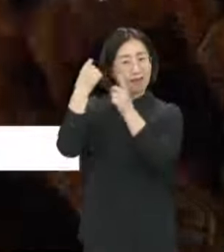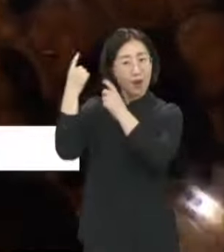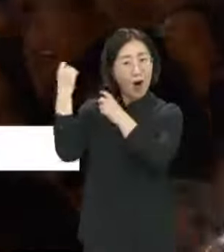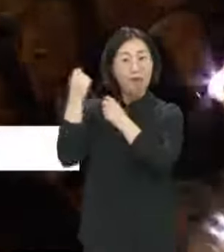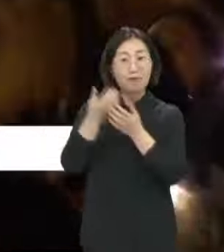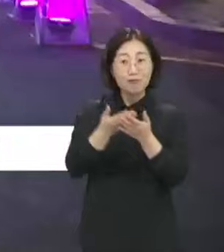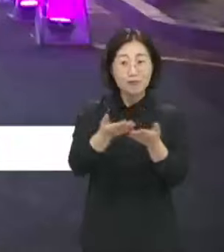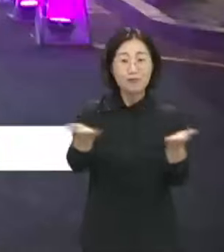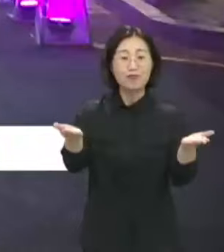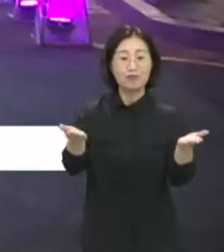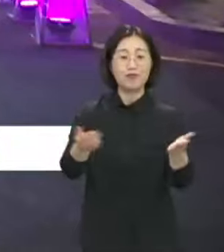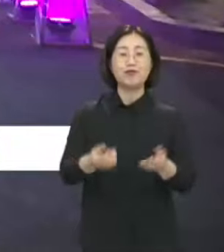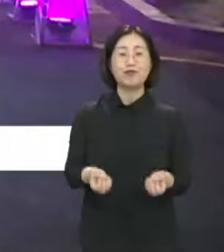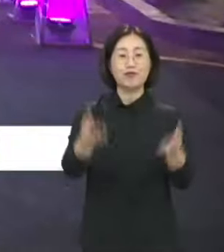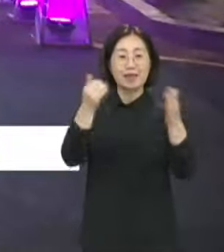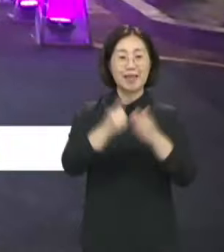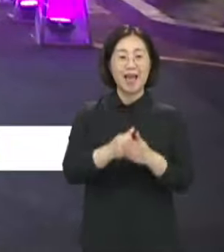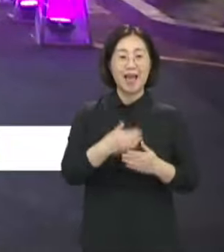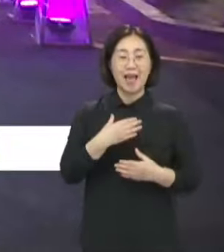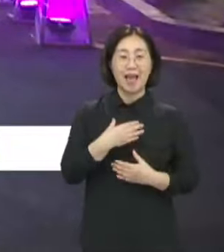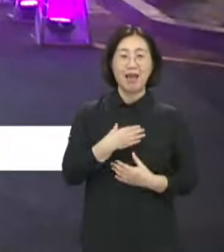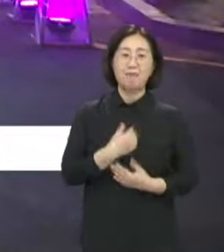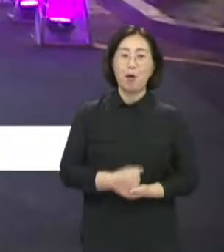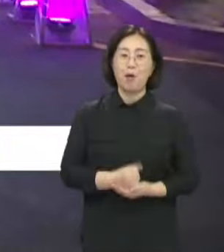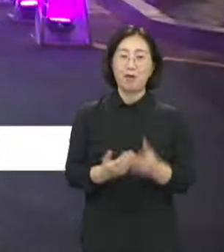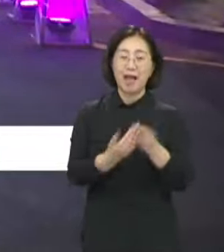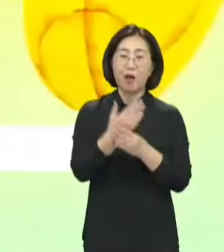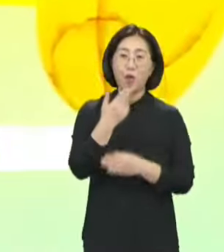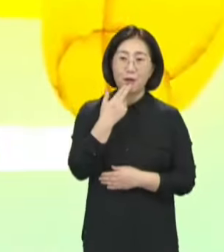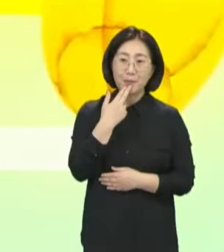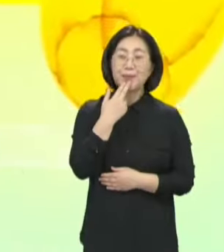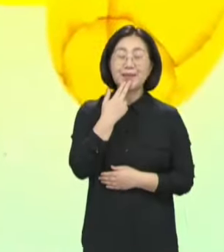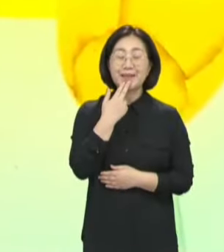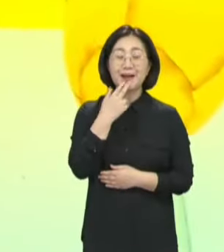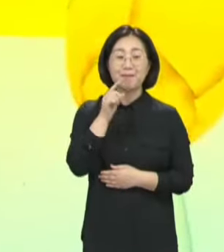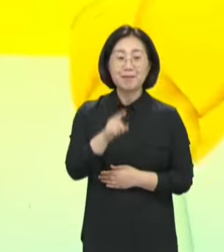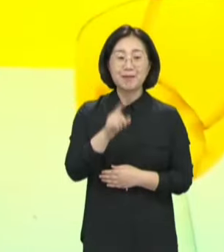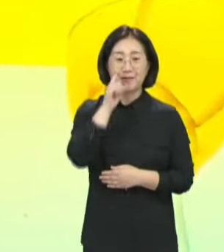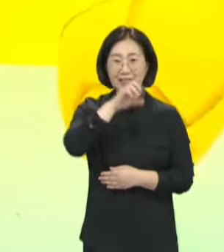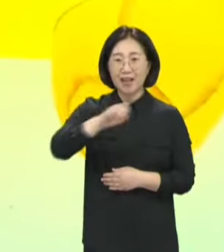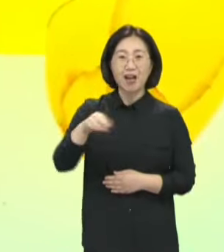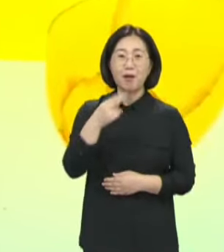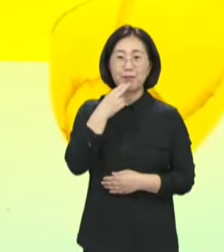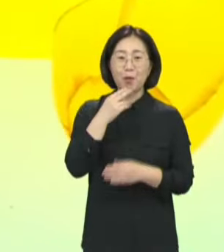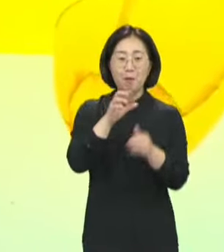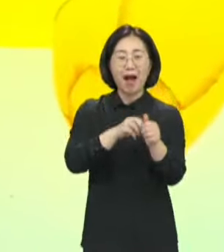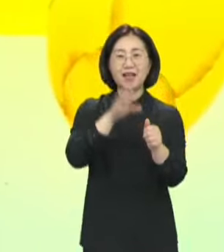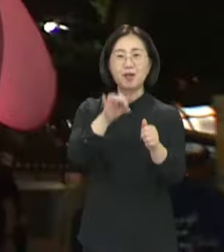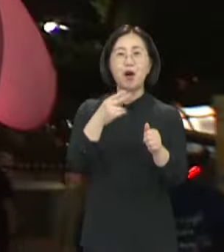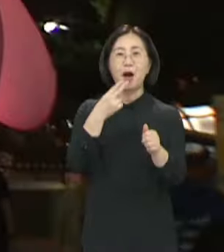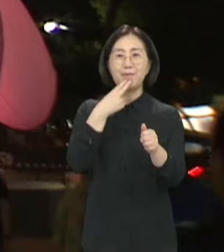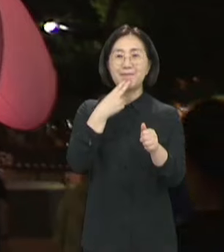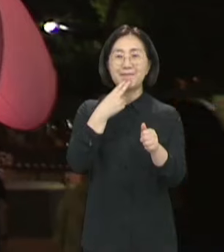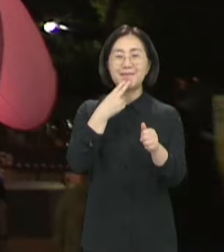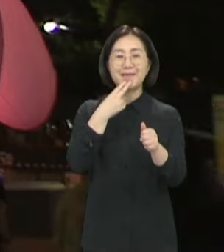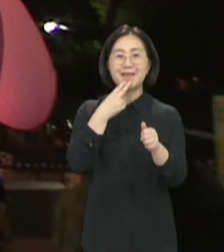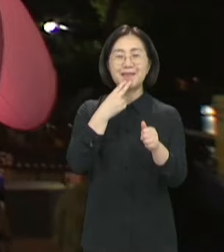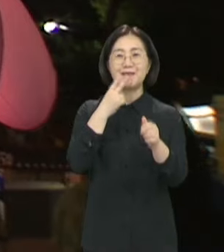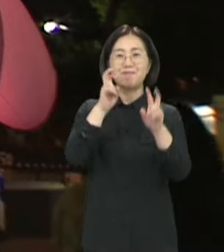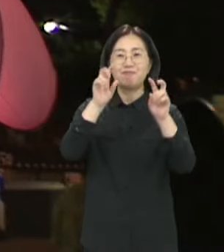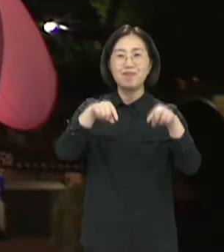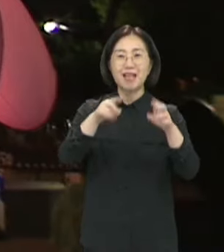축제는 안전사고 쓰레기 바가지 요금 없는 산무 축제로 거듭나며 성황리에 막을 내렸습니다